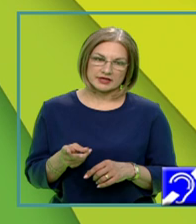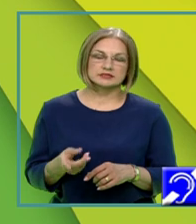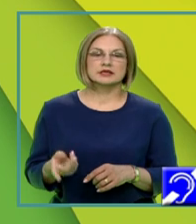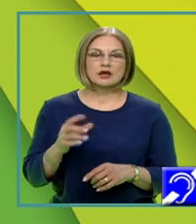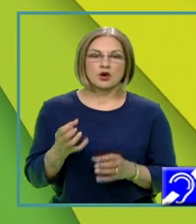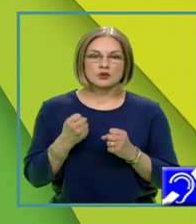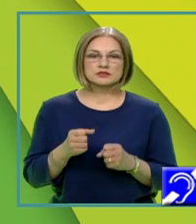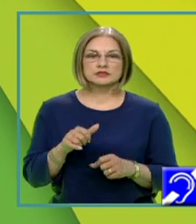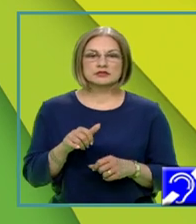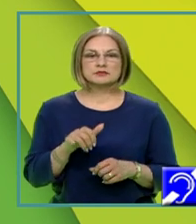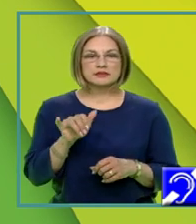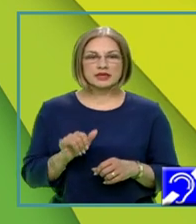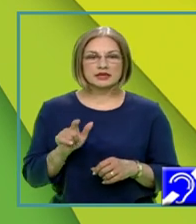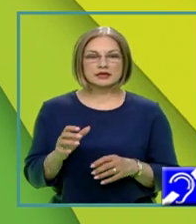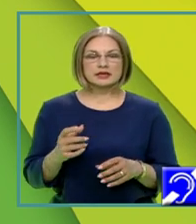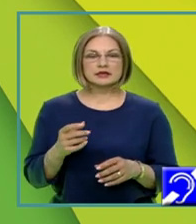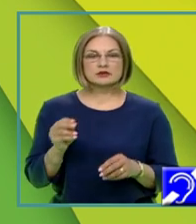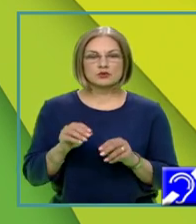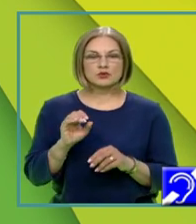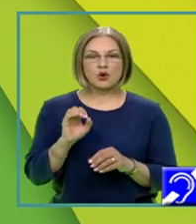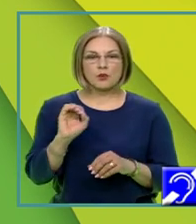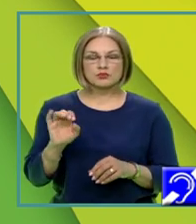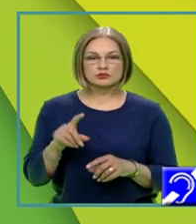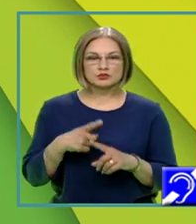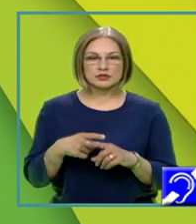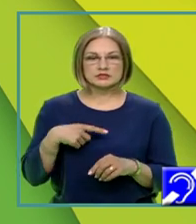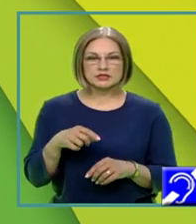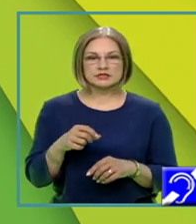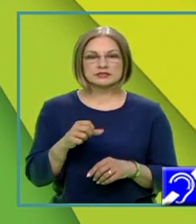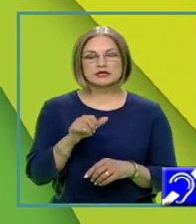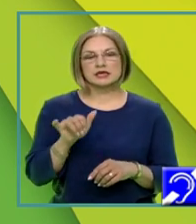you8 cu X va fi egal cu y